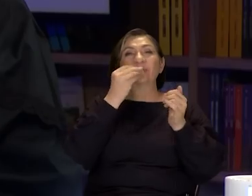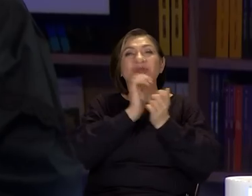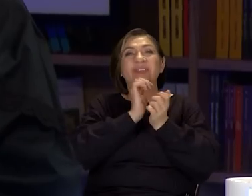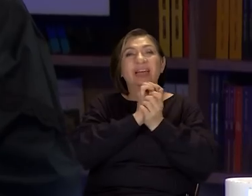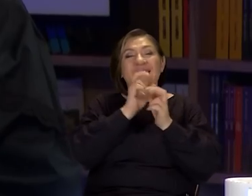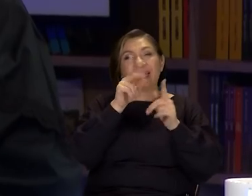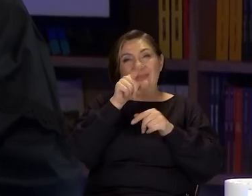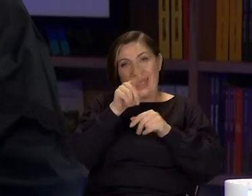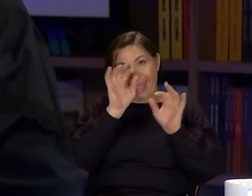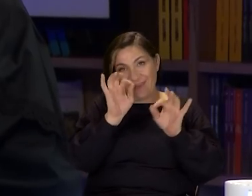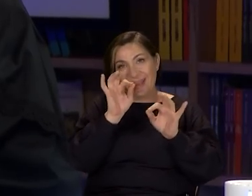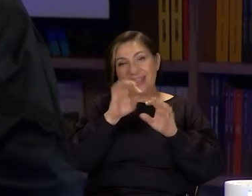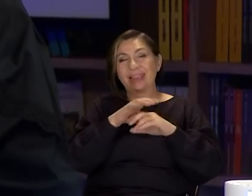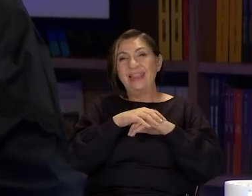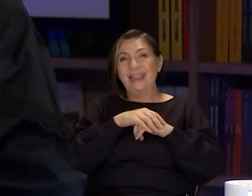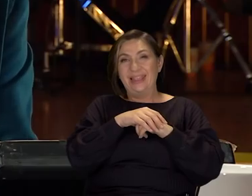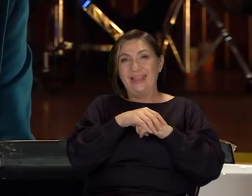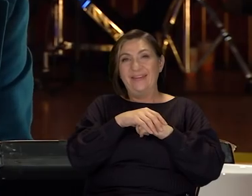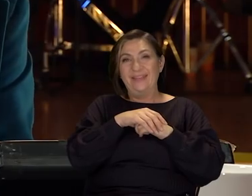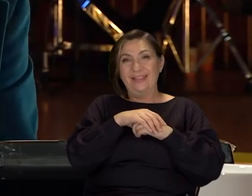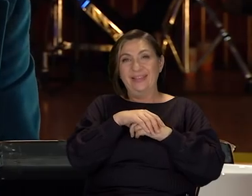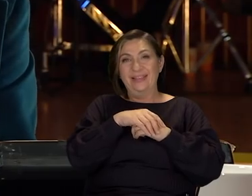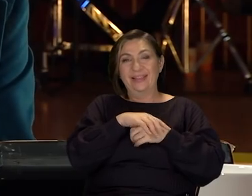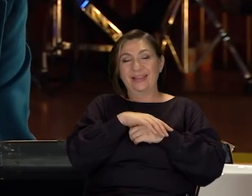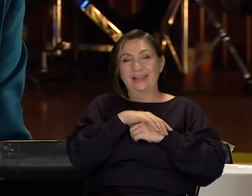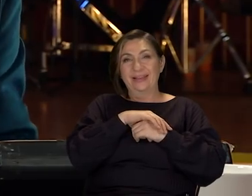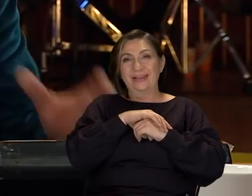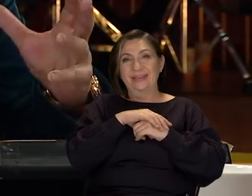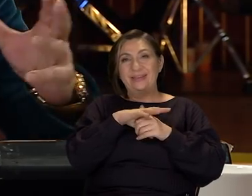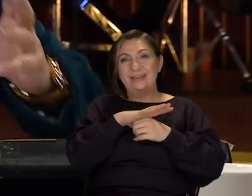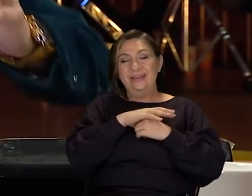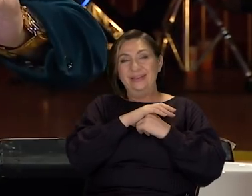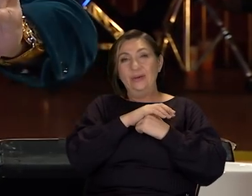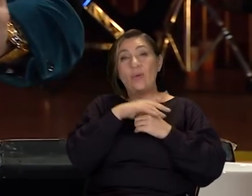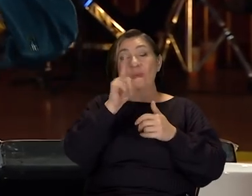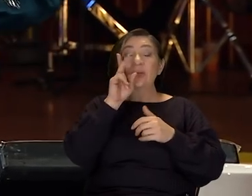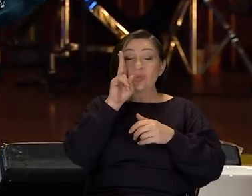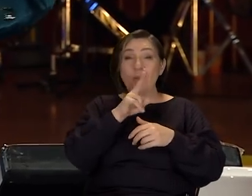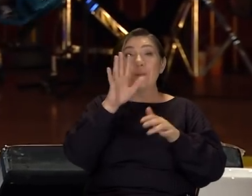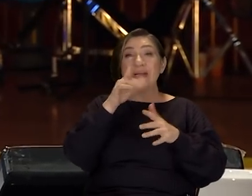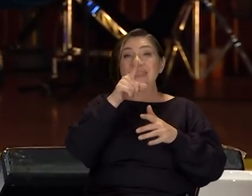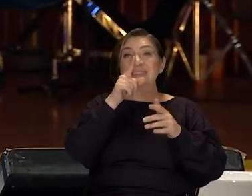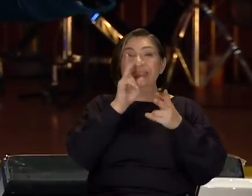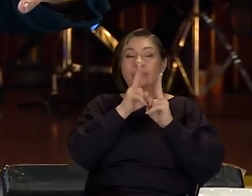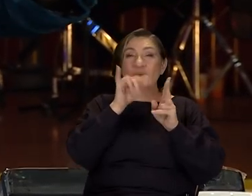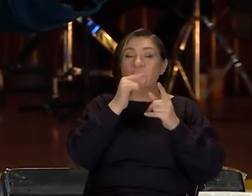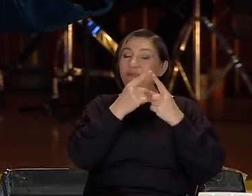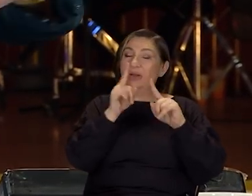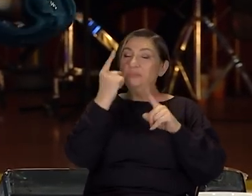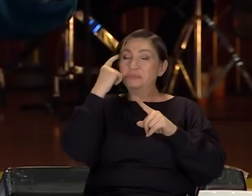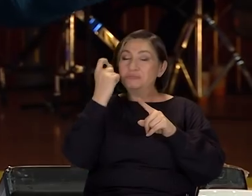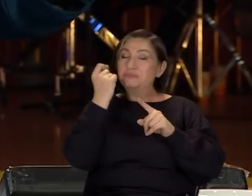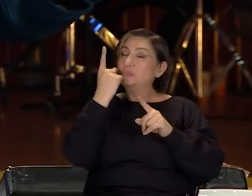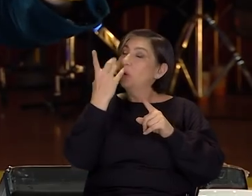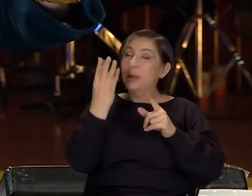öyle yapıyorduk. Bravo, BK mutfak, mutfakta. Mutfak gibi. Yani tam o kabare havası. Onu bir görün. Belki sizin oyunda belki farklı bir,